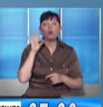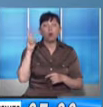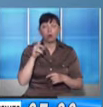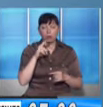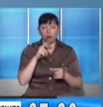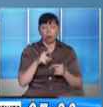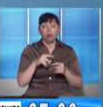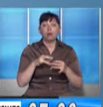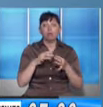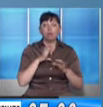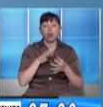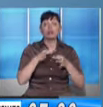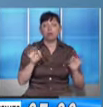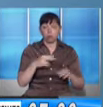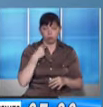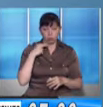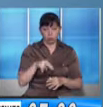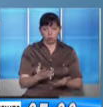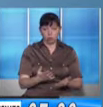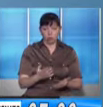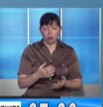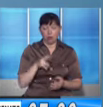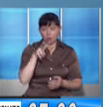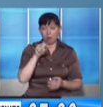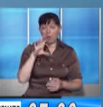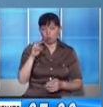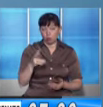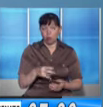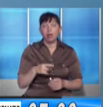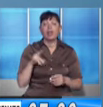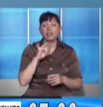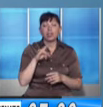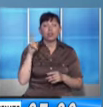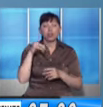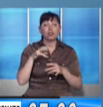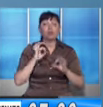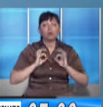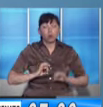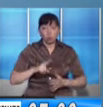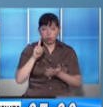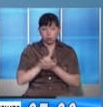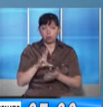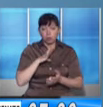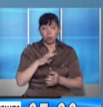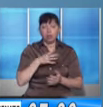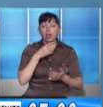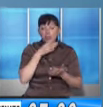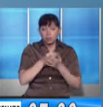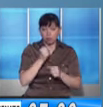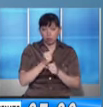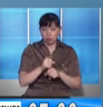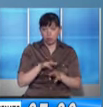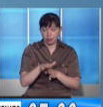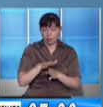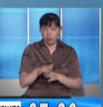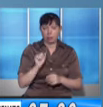procurorii ar trebui să-și facă meseria și să ajungă la concluzia pe care a ajuns societatea, din punctul nostru de vedere.